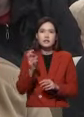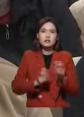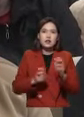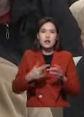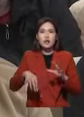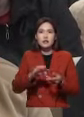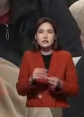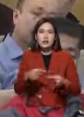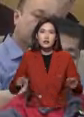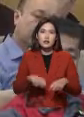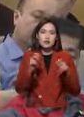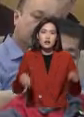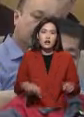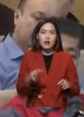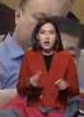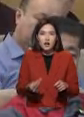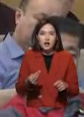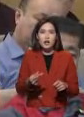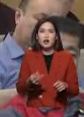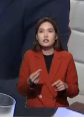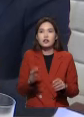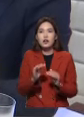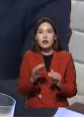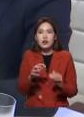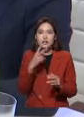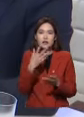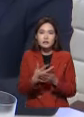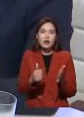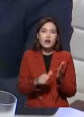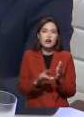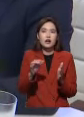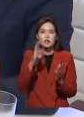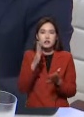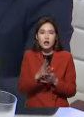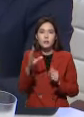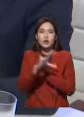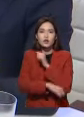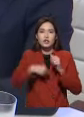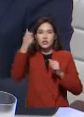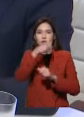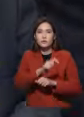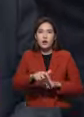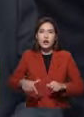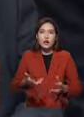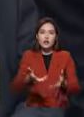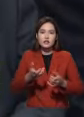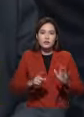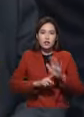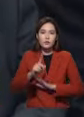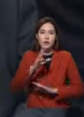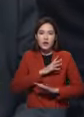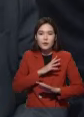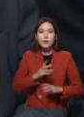ақысына, жиналған зейнетақысының көлеміне, басқа да жағдайларға қарай әртүрлі болмақ. Жиын соңында министр азаматтарды қабылдау жүргізіп, жеке